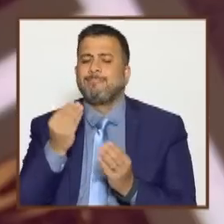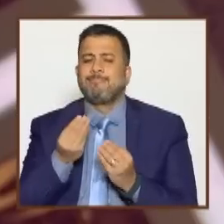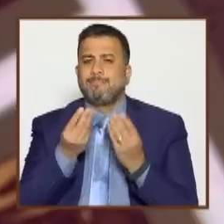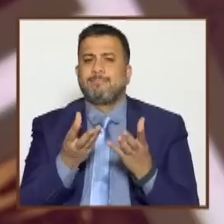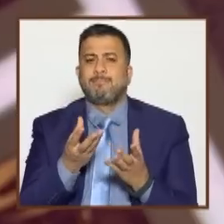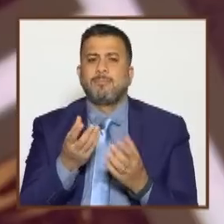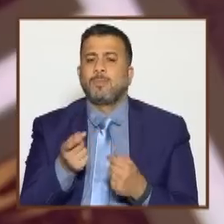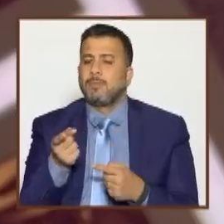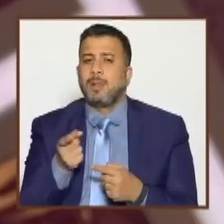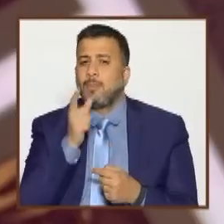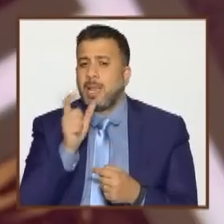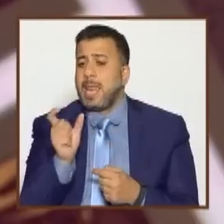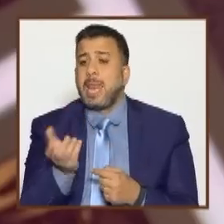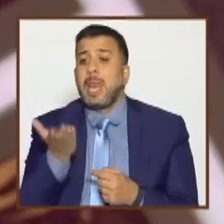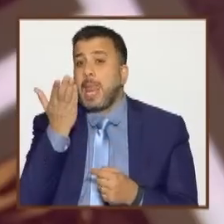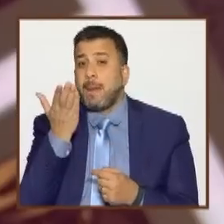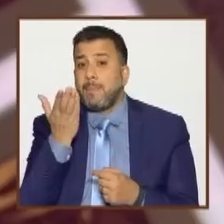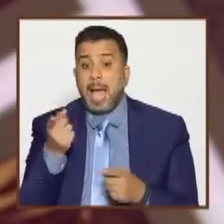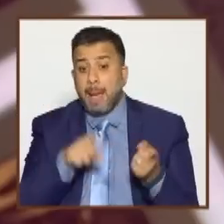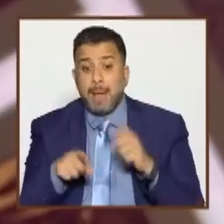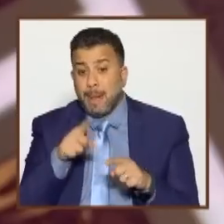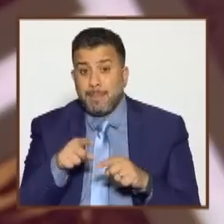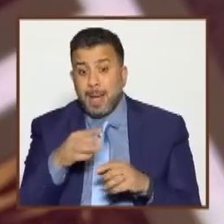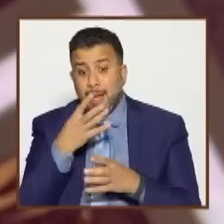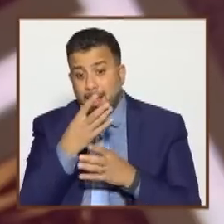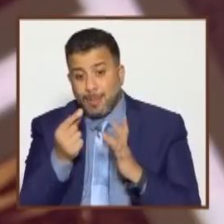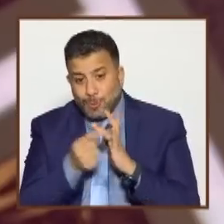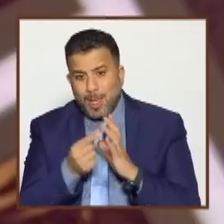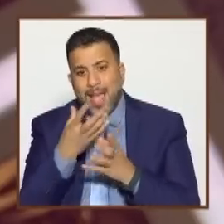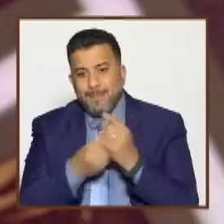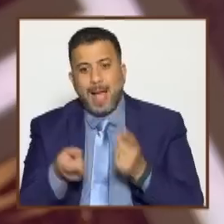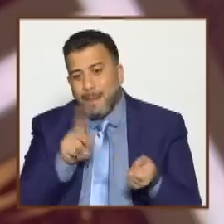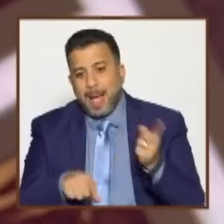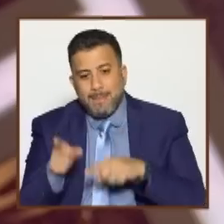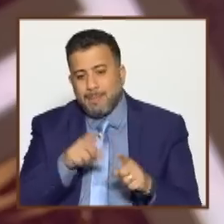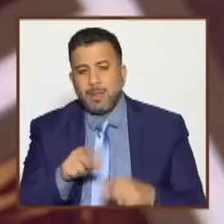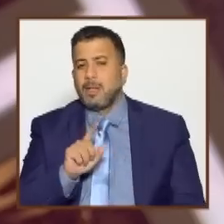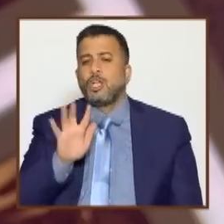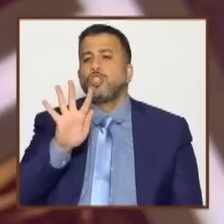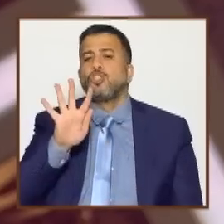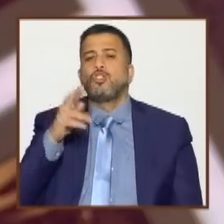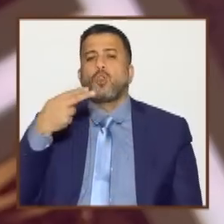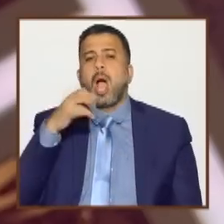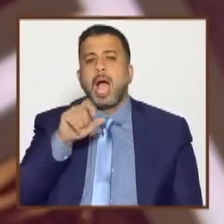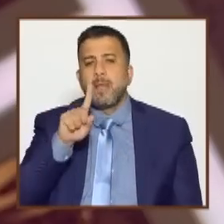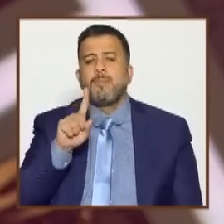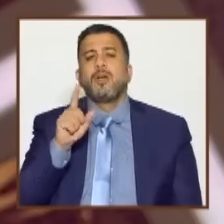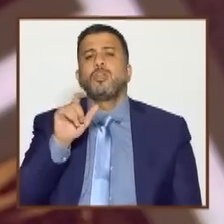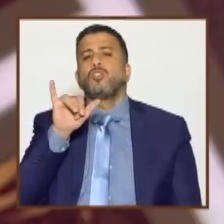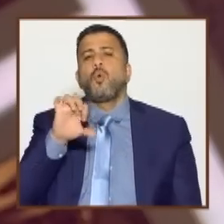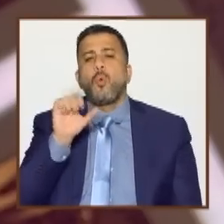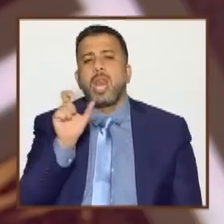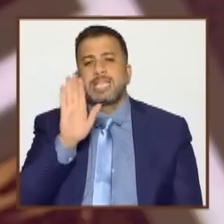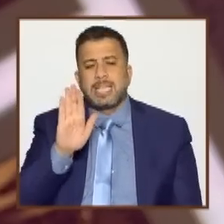لما بعض الأنبياء لا، ليس بينهم نسب يعني اتصال، يعني مثلا شعيب ويونس